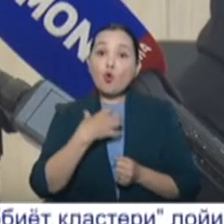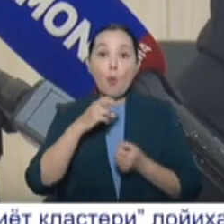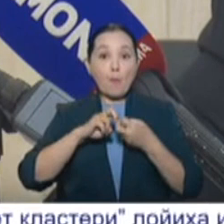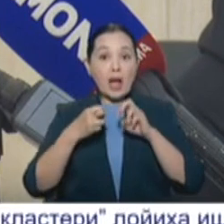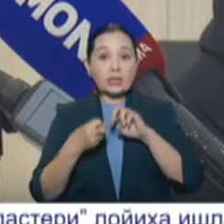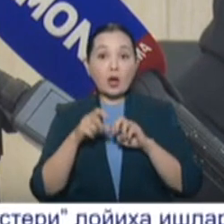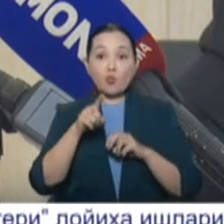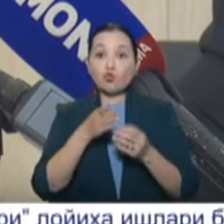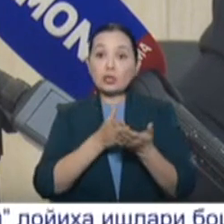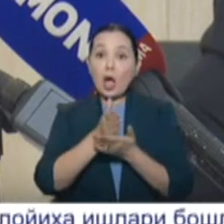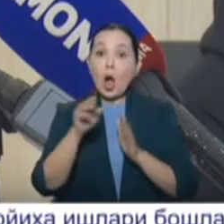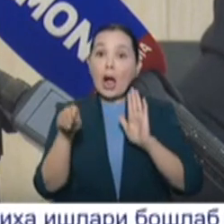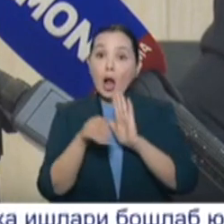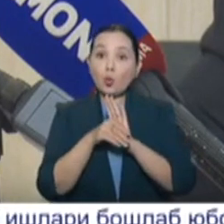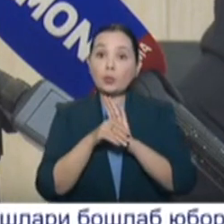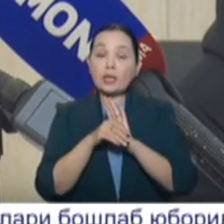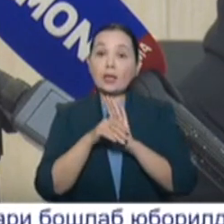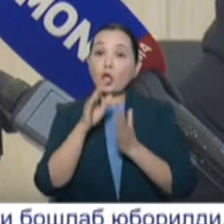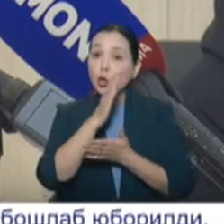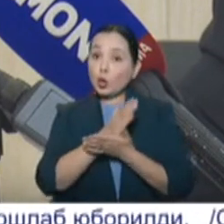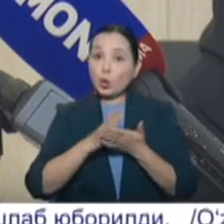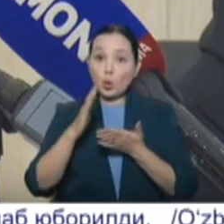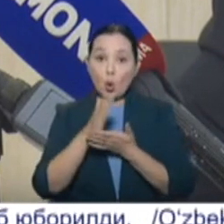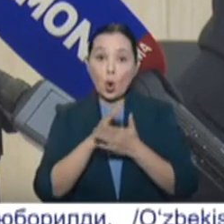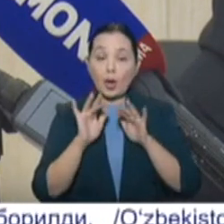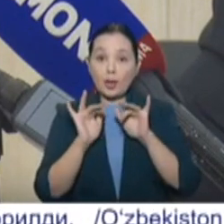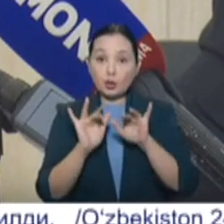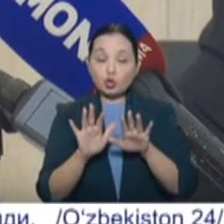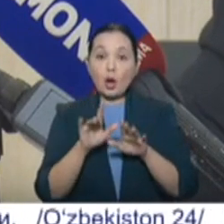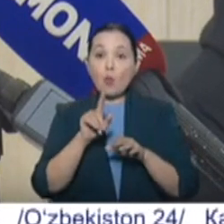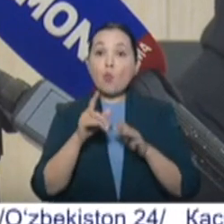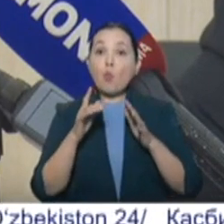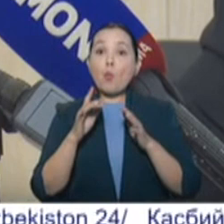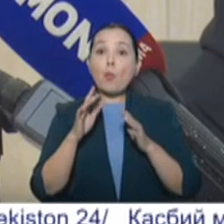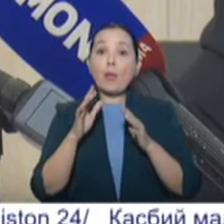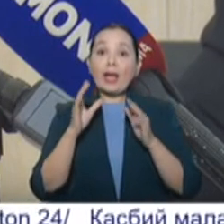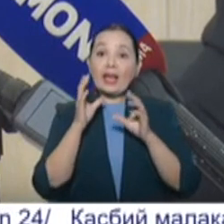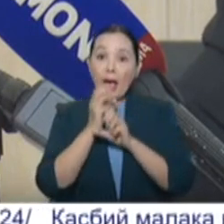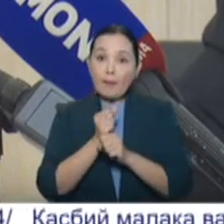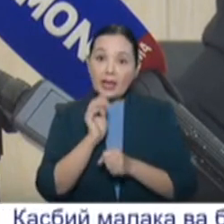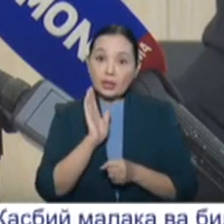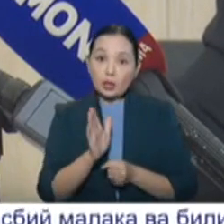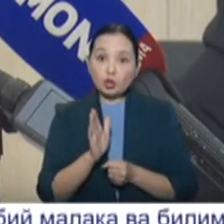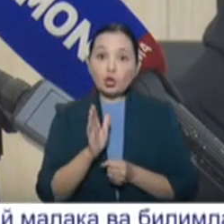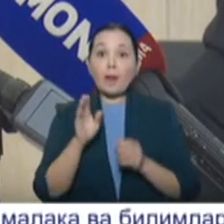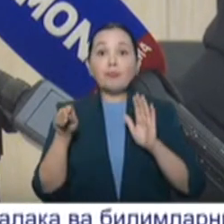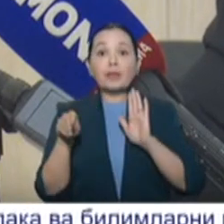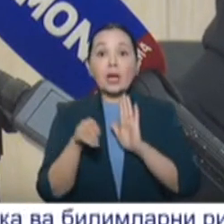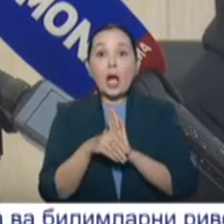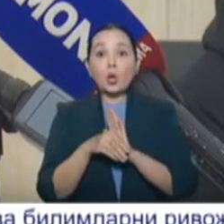bu sohada korrupsiyani yo'q qilish. Maksimal darajada bu narsani kamaytirish.